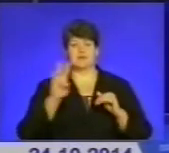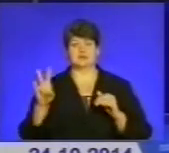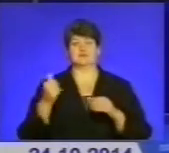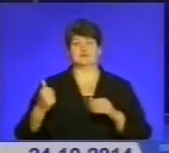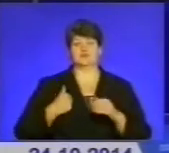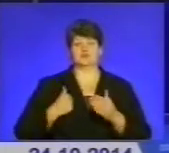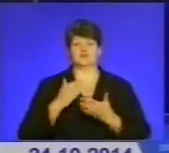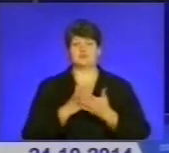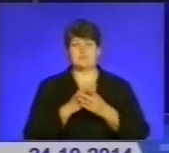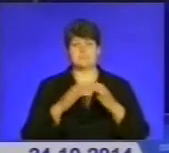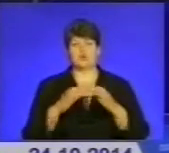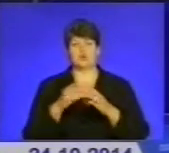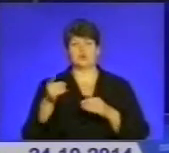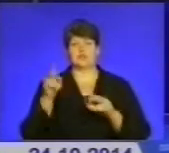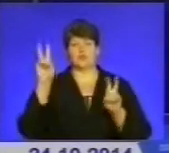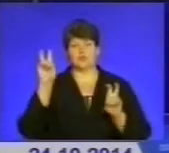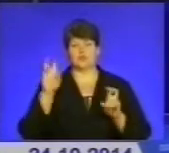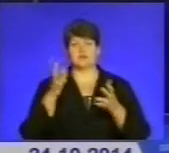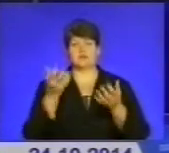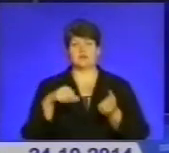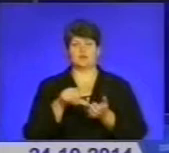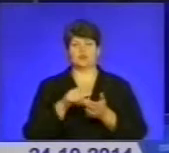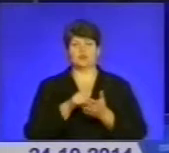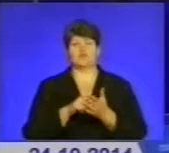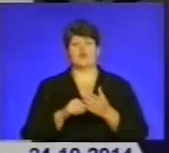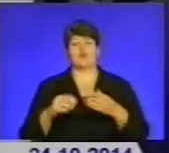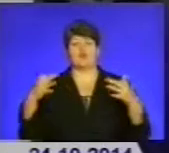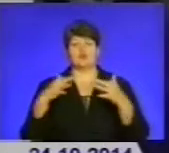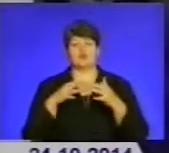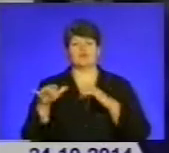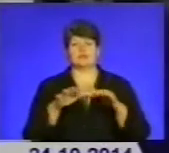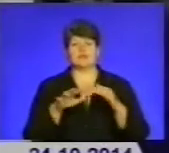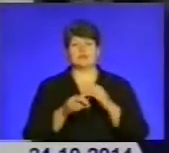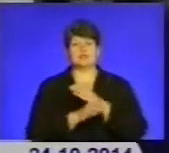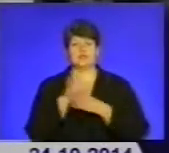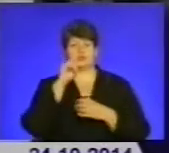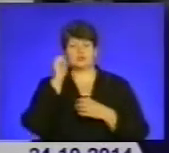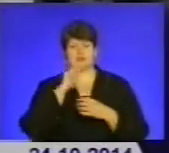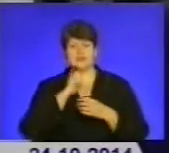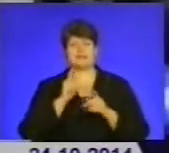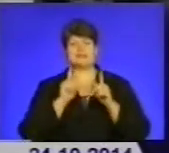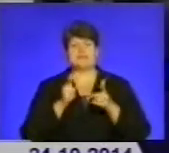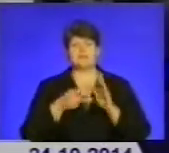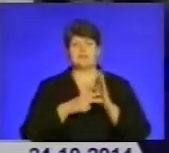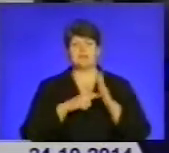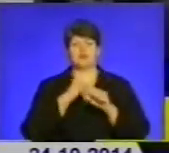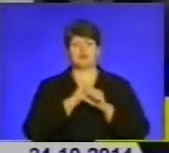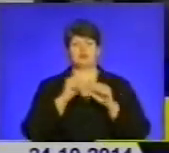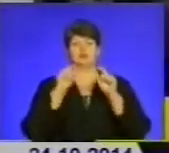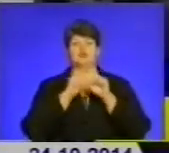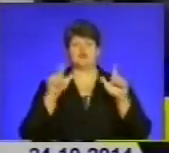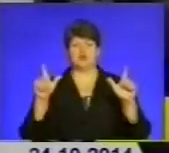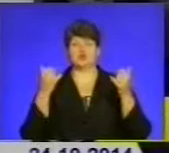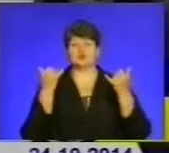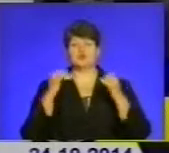батальйону «Тернопіль», які беруть участь у бойових діях на сході України. Згідно плану роботи школи, сьогодні